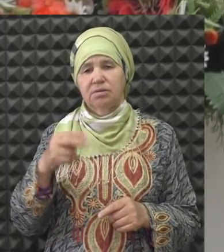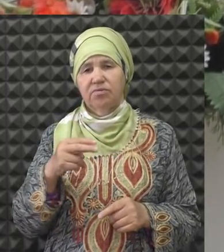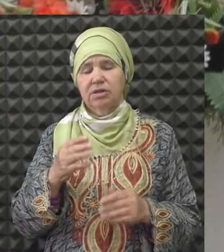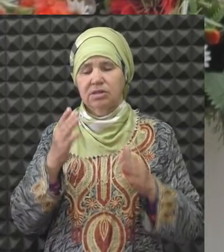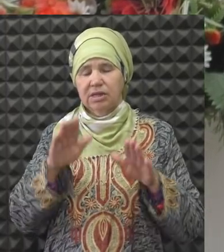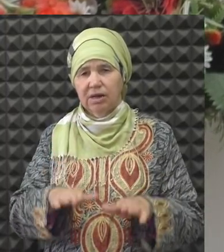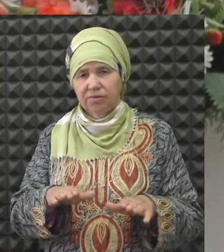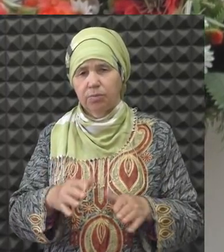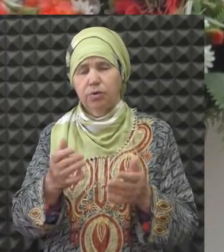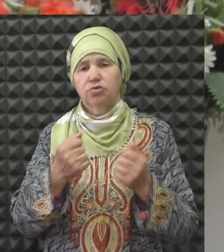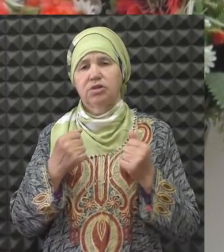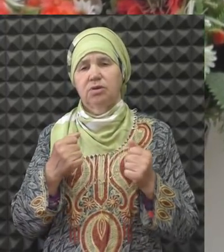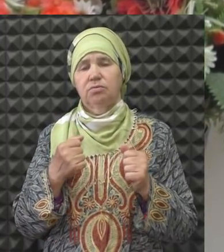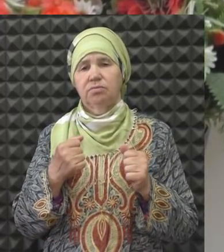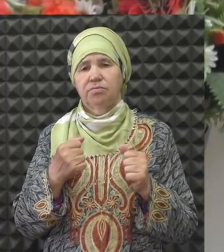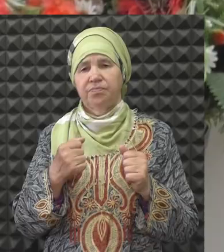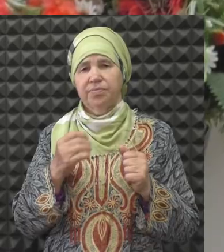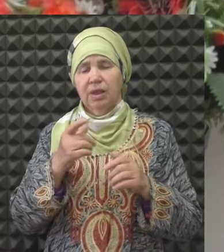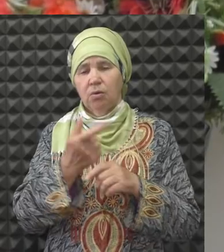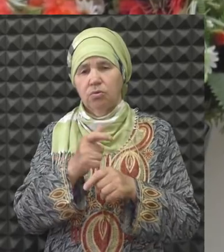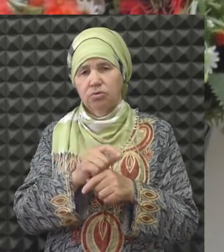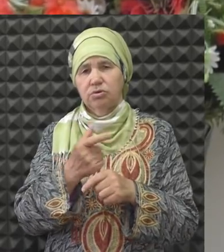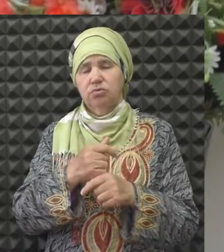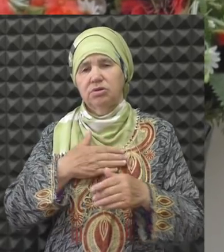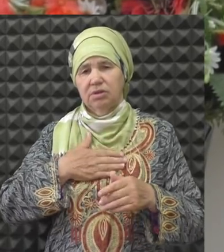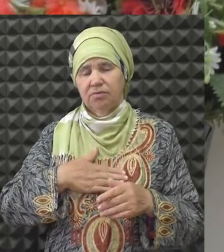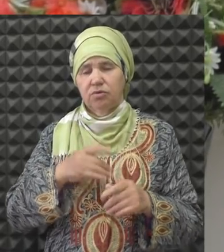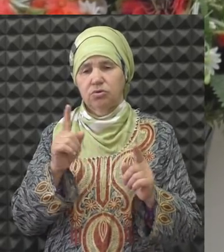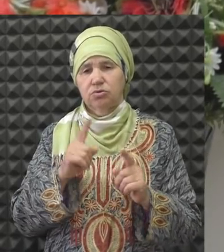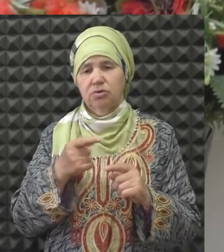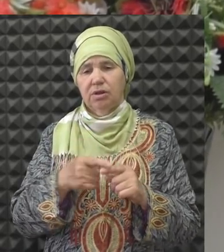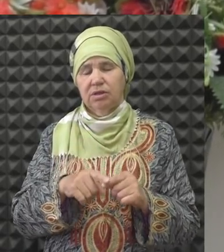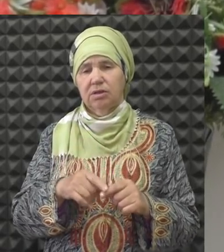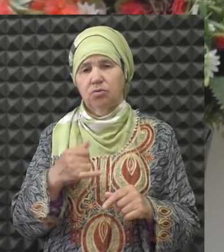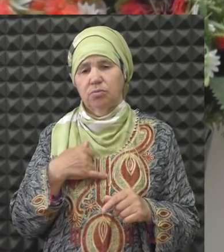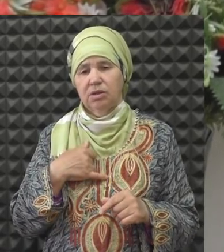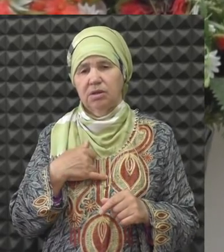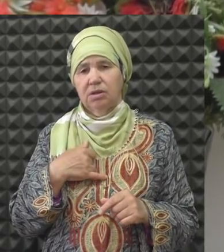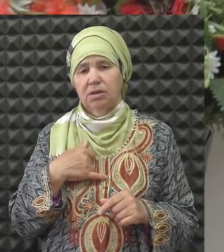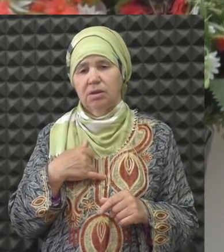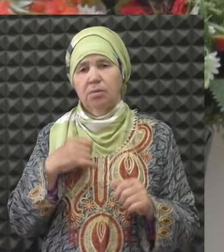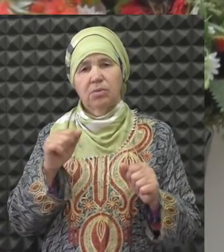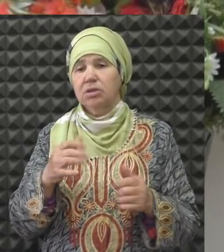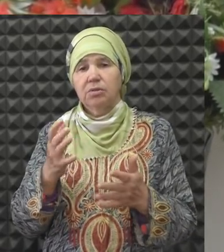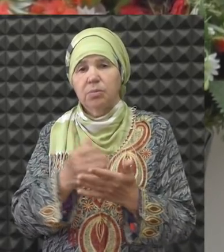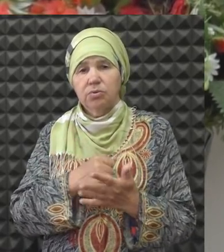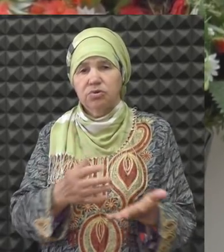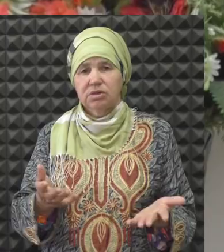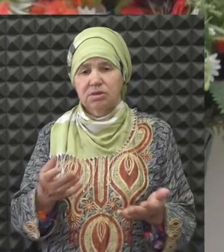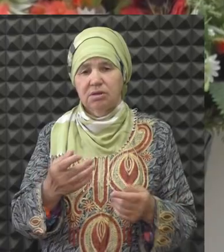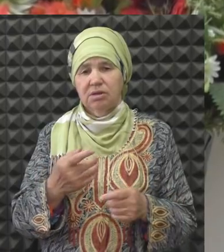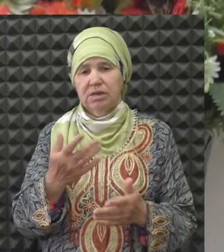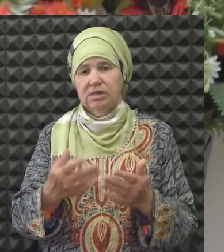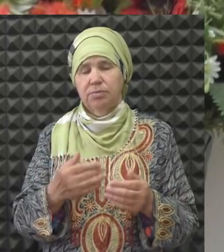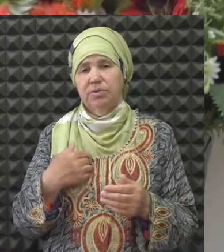сколько, 20 ракатов таравих получаю. Я очень-очень доволен, что это у меня могло бы и не